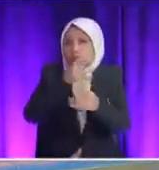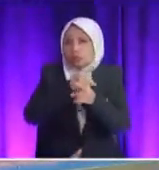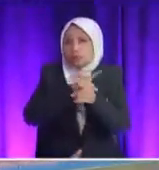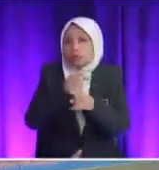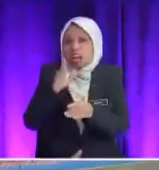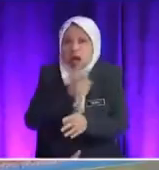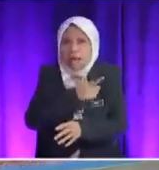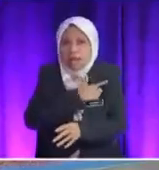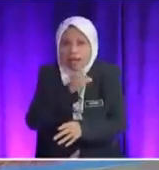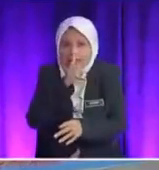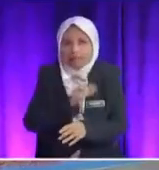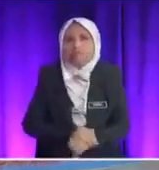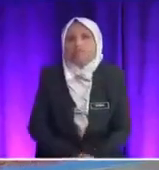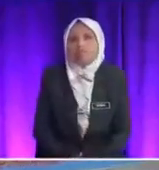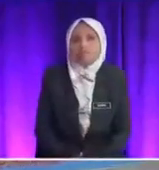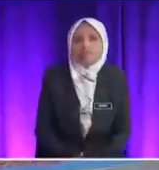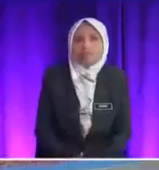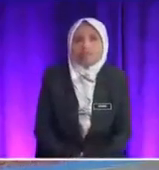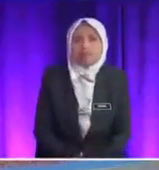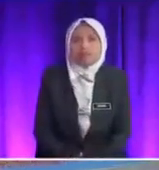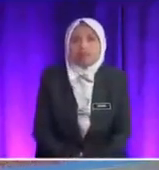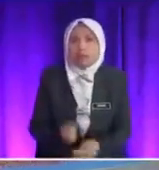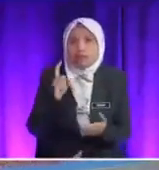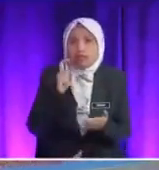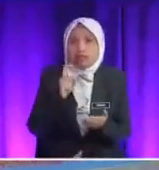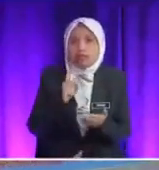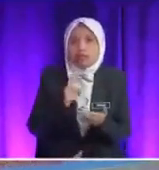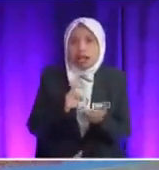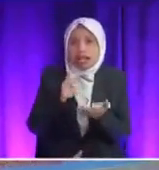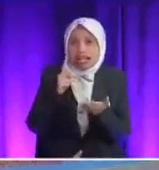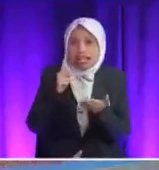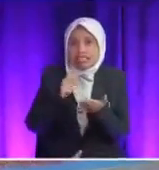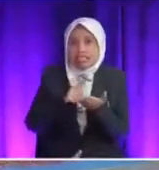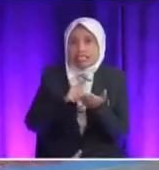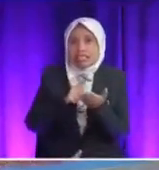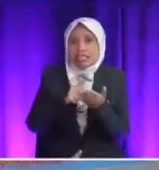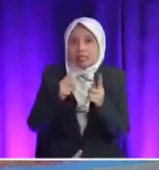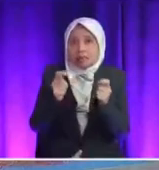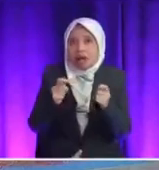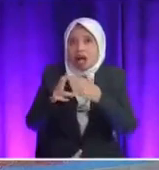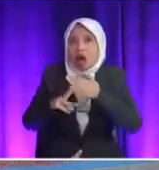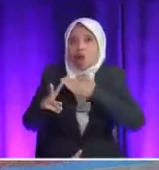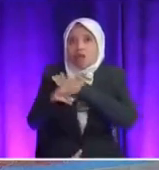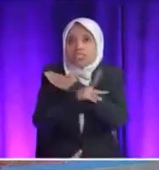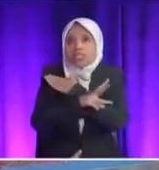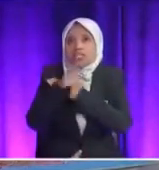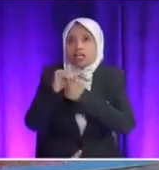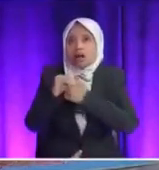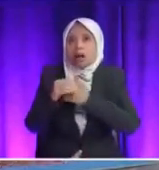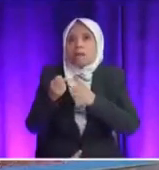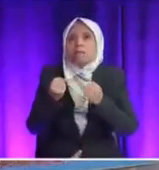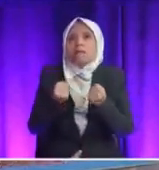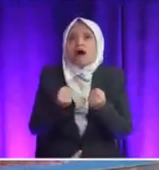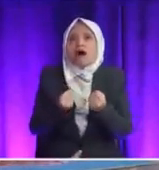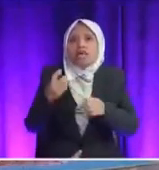Kenapa sih Kak celah nih ah ke Inilah magene banyak Bu betul itu tak